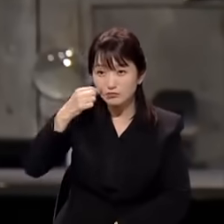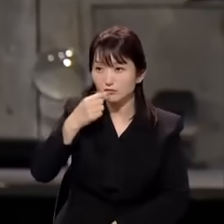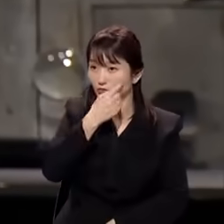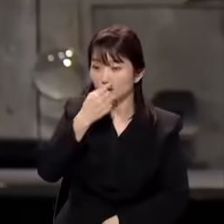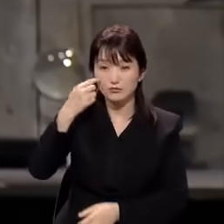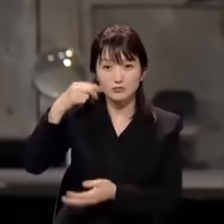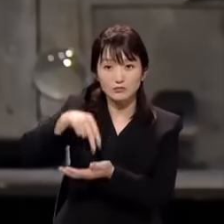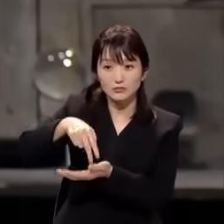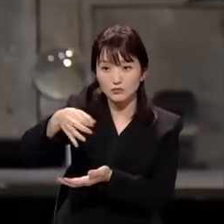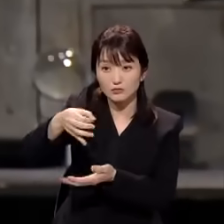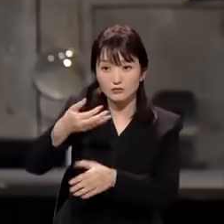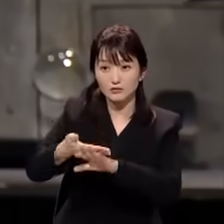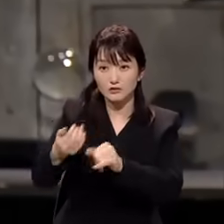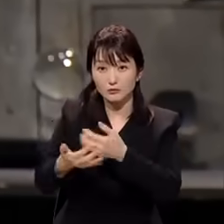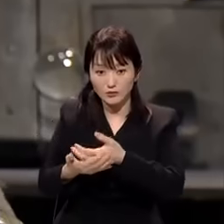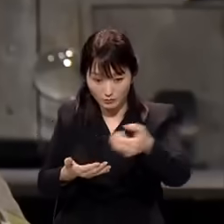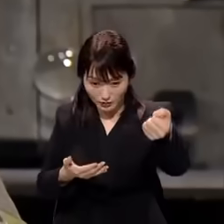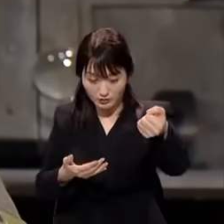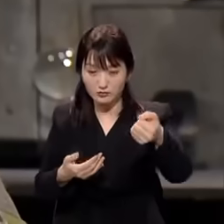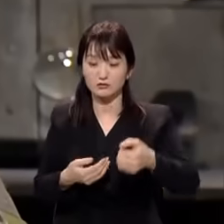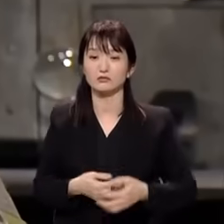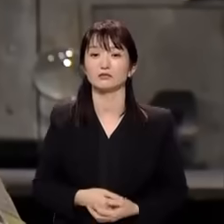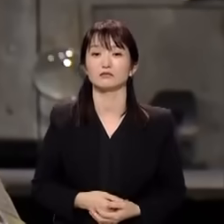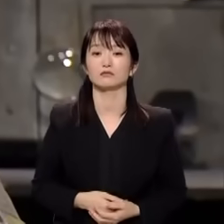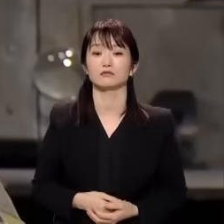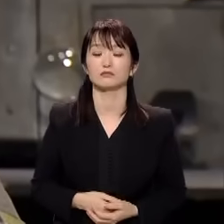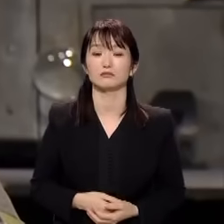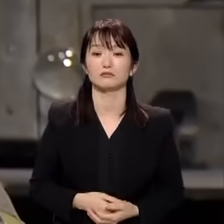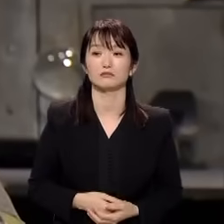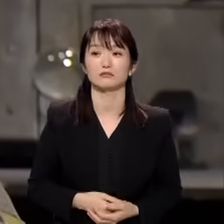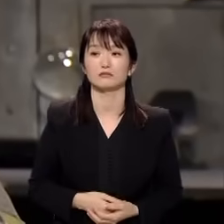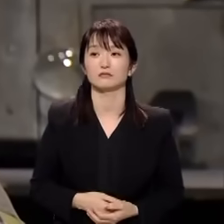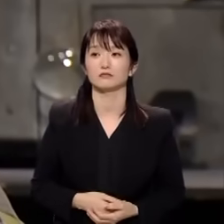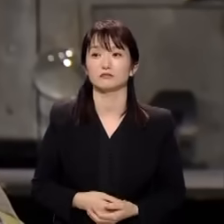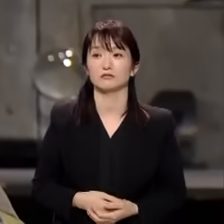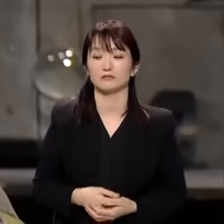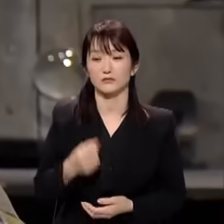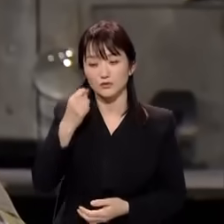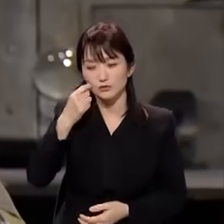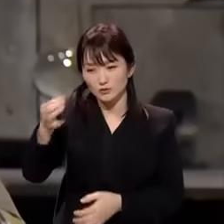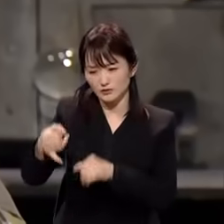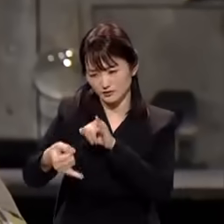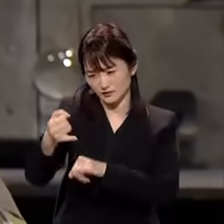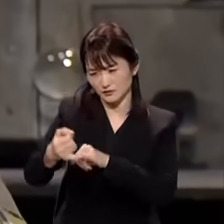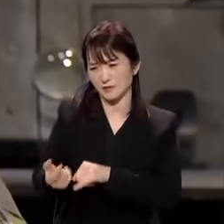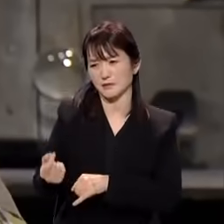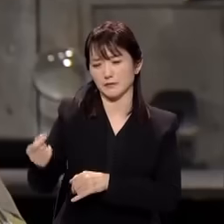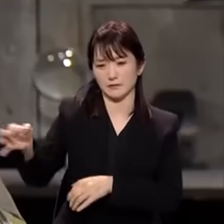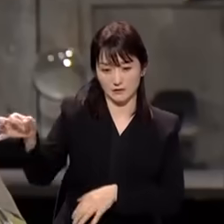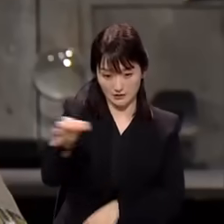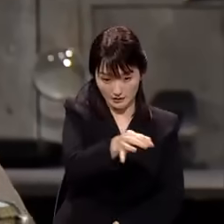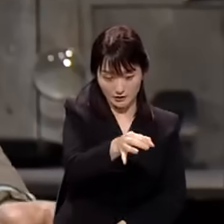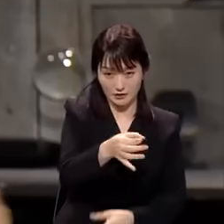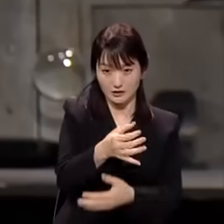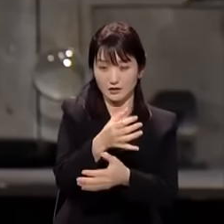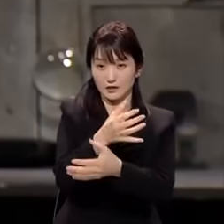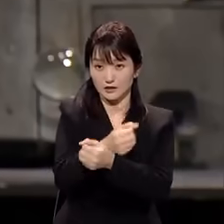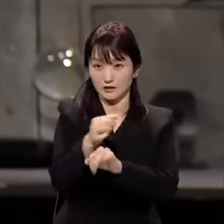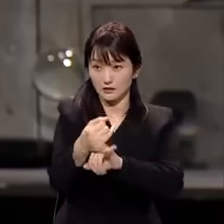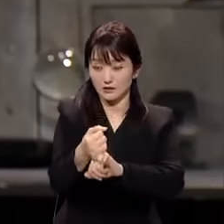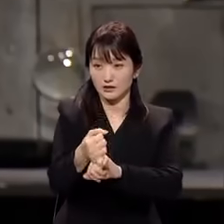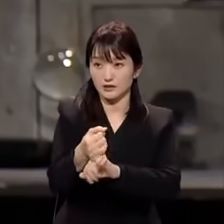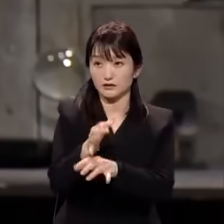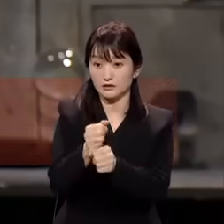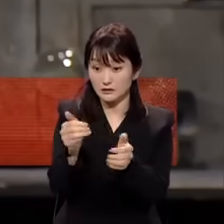다른 사람한테 또 뺏겨야 될 수 있는 이런 황당한 상황이 된 거죠. 그래서 결국에 이거 빨리 밀리면 월세 납부하고 계약 기간 끝나면 집에서 나가라는 식으로